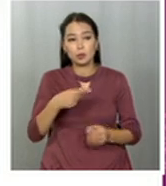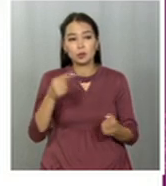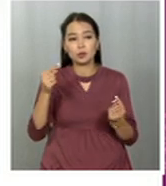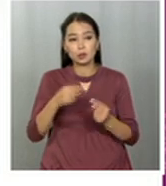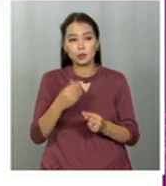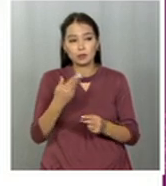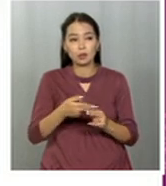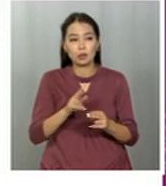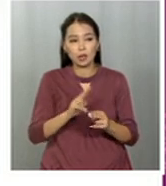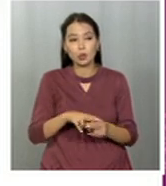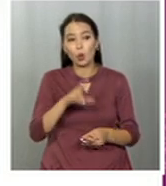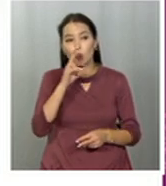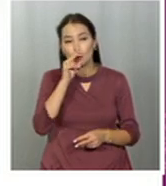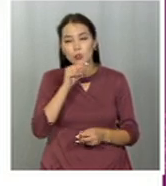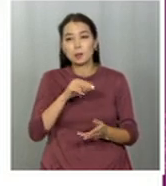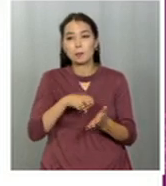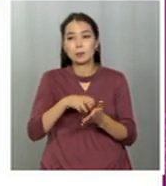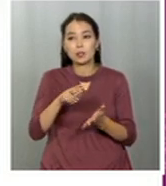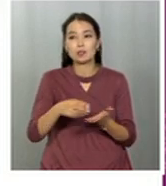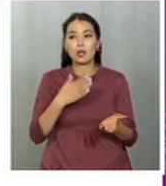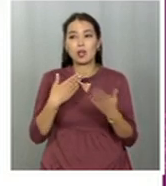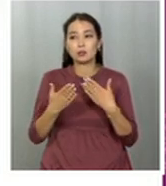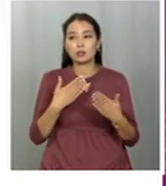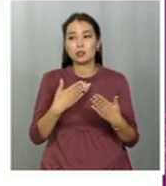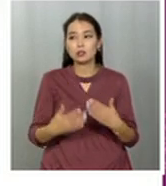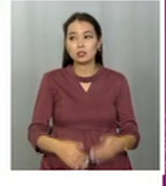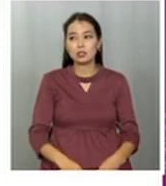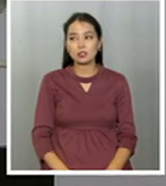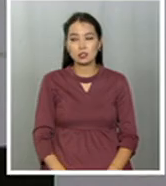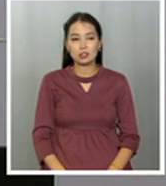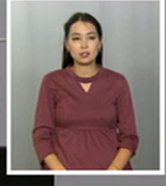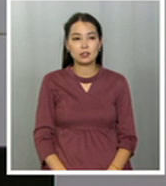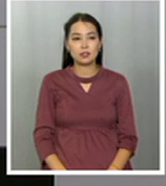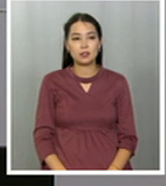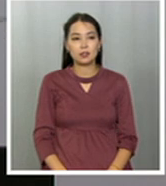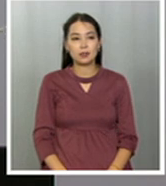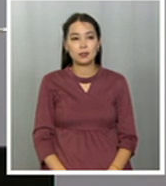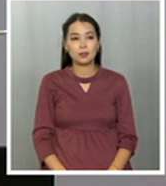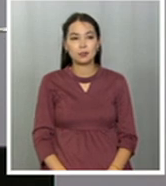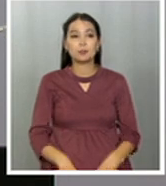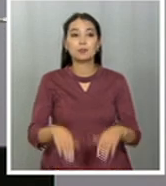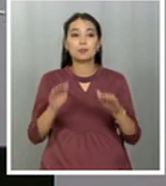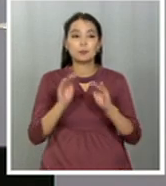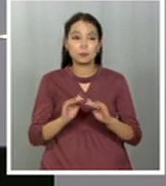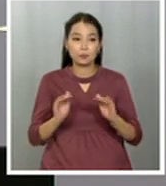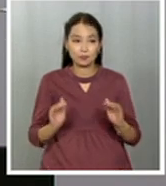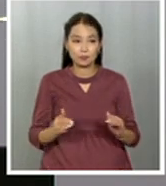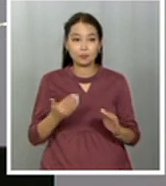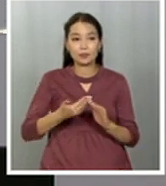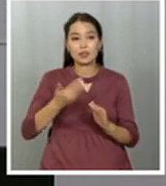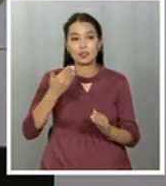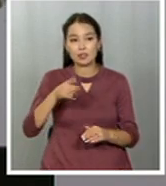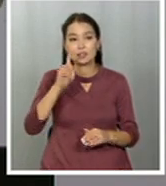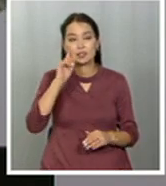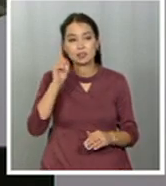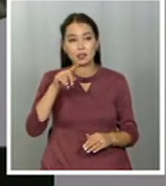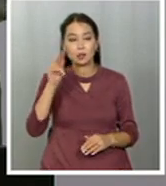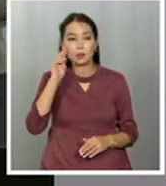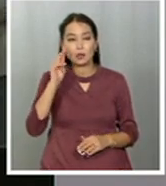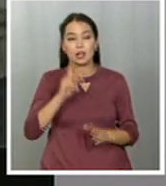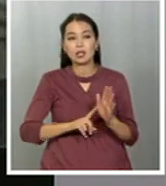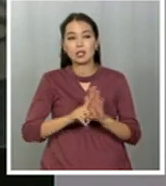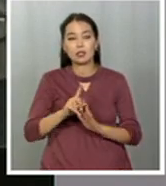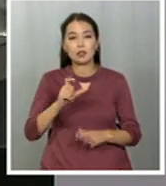предложения, соответствующие ситуации устного или письменного общения. Ребята, предлагаю начать наш урок с эпиграфа.